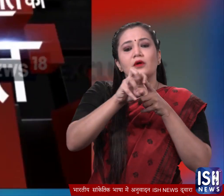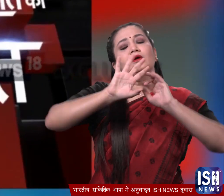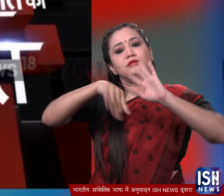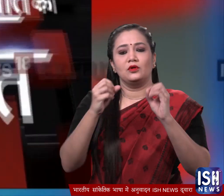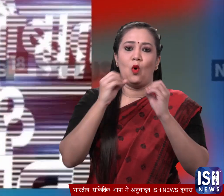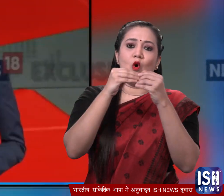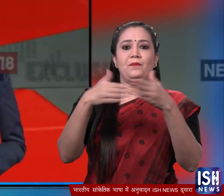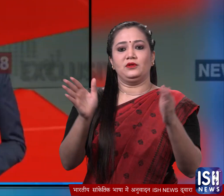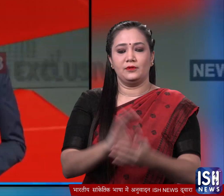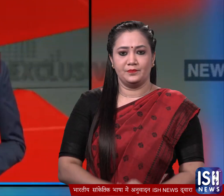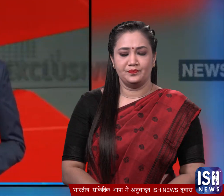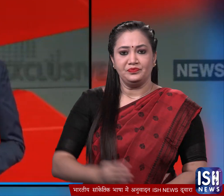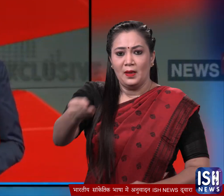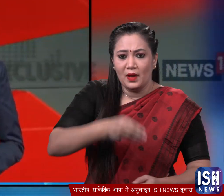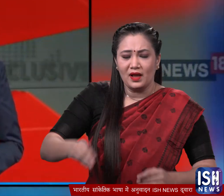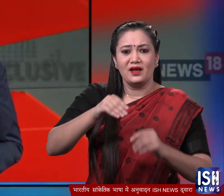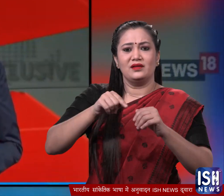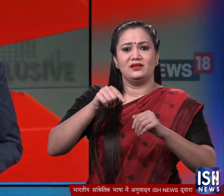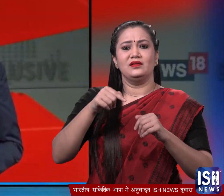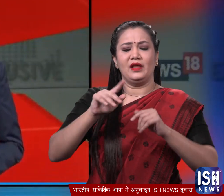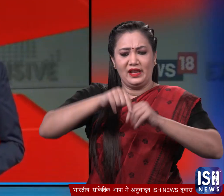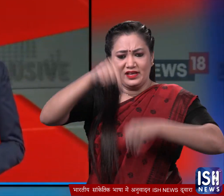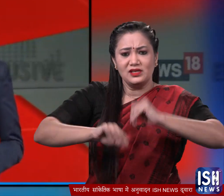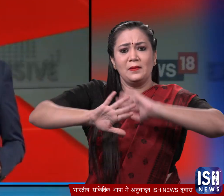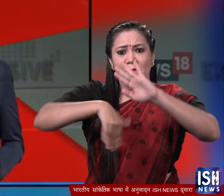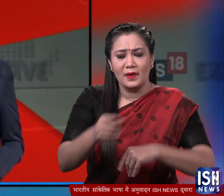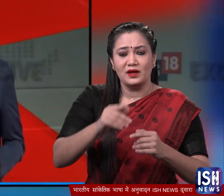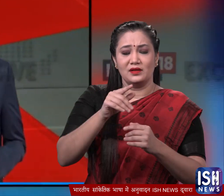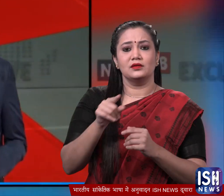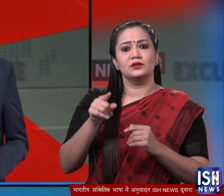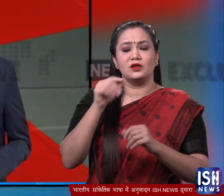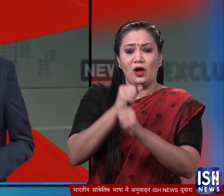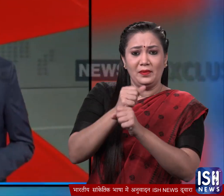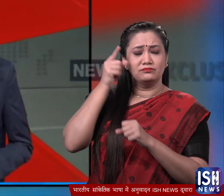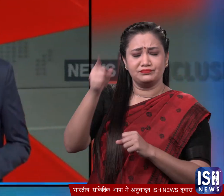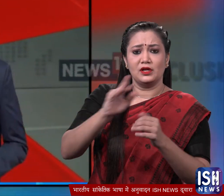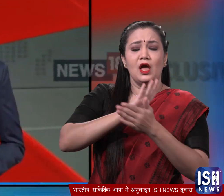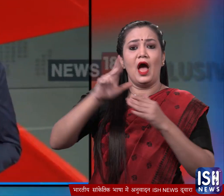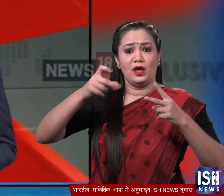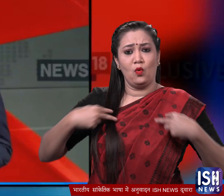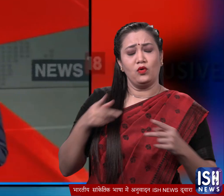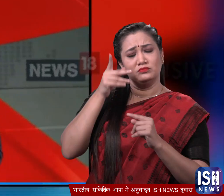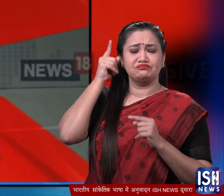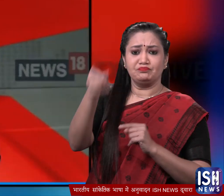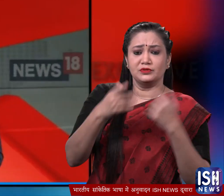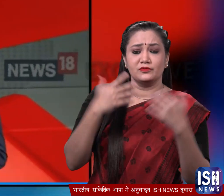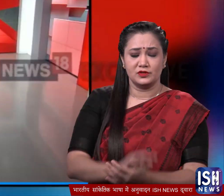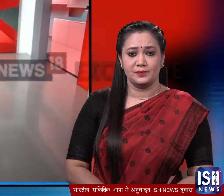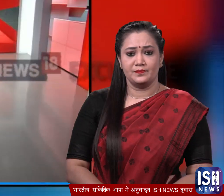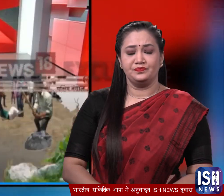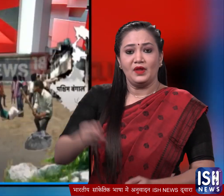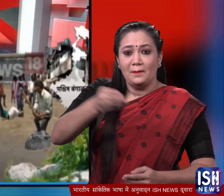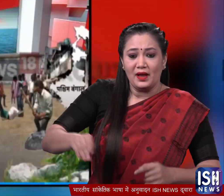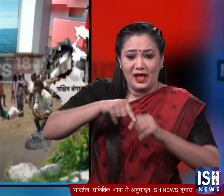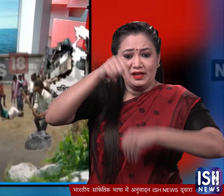है। बंगाल सरकार को चुनाव के बाद हुई हिंसा के मामले में कलकत्ता हाईकोर्ट से झटका लगा। News18 के विक्रांत यादव की रिपोर्ट है कि कलकत्ता